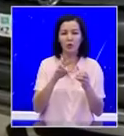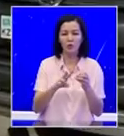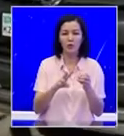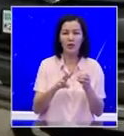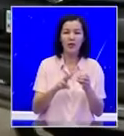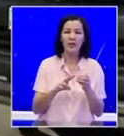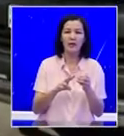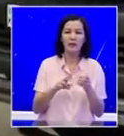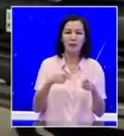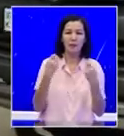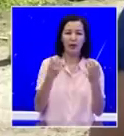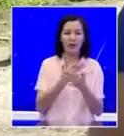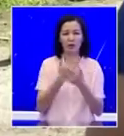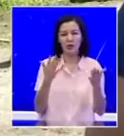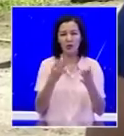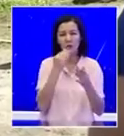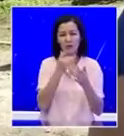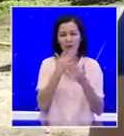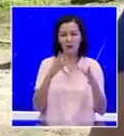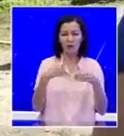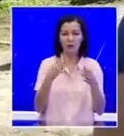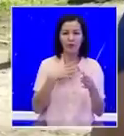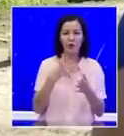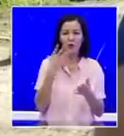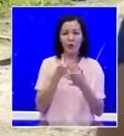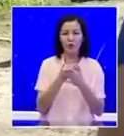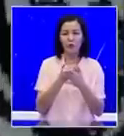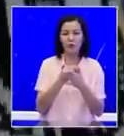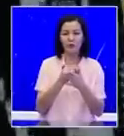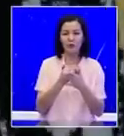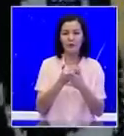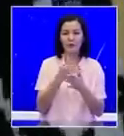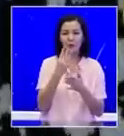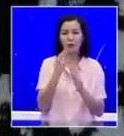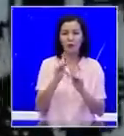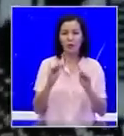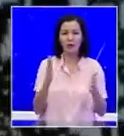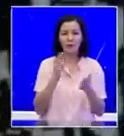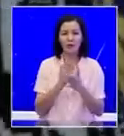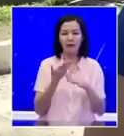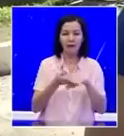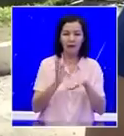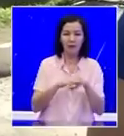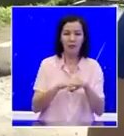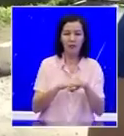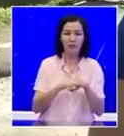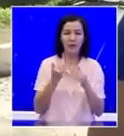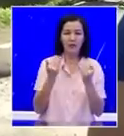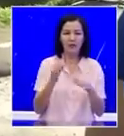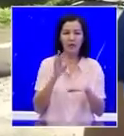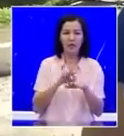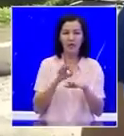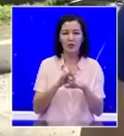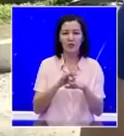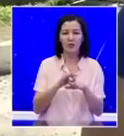макарон өнімдерін үлестірді. Өзімнің мысалы 4 баламыз бар. Ана қиыншылықта осында вирустан